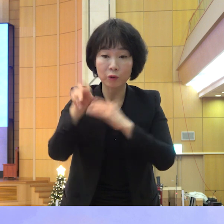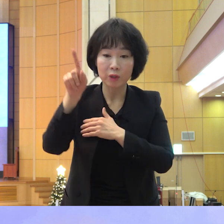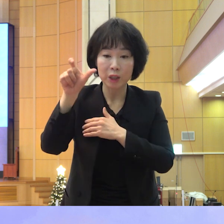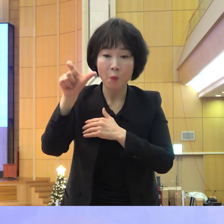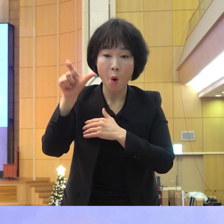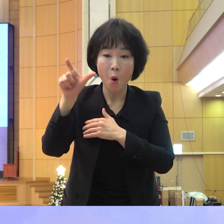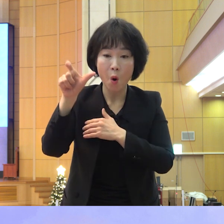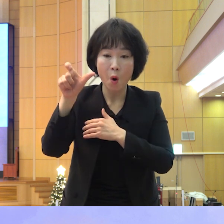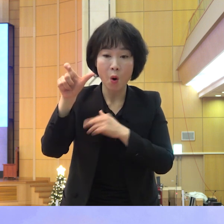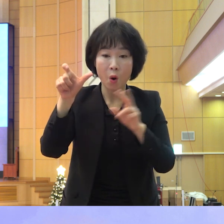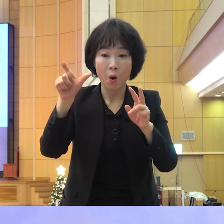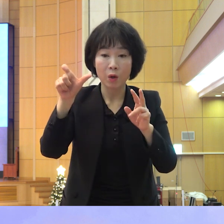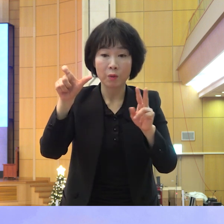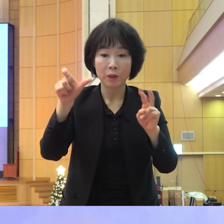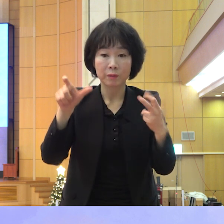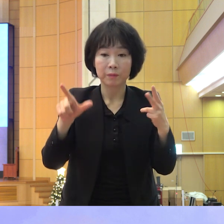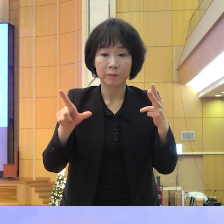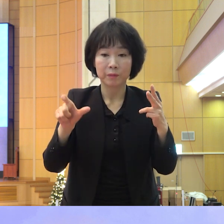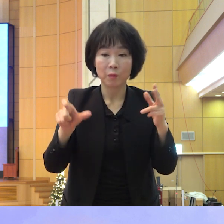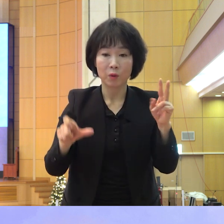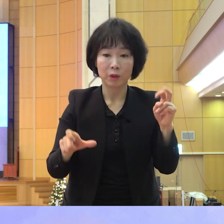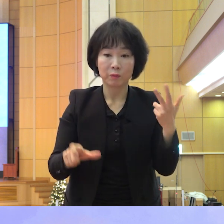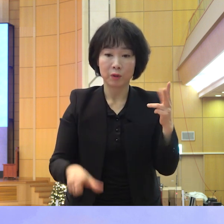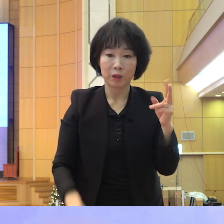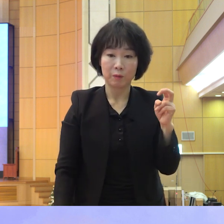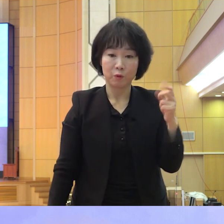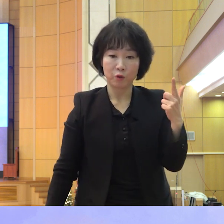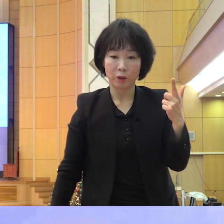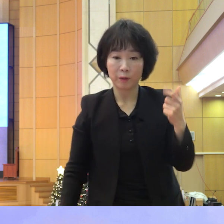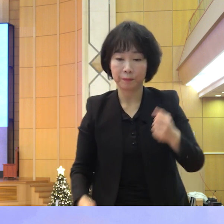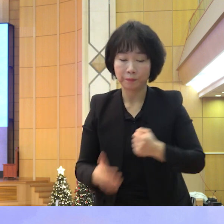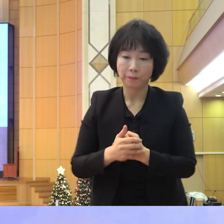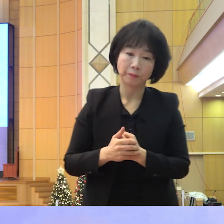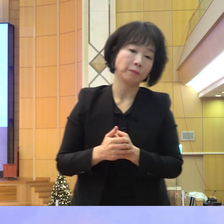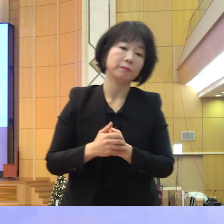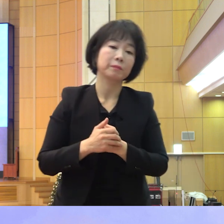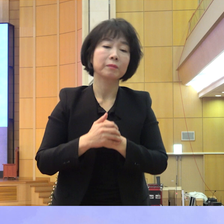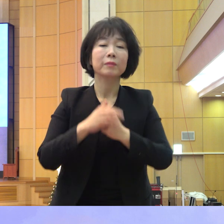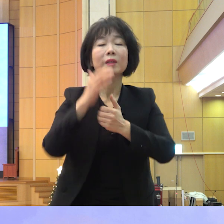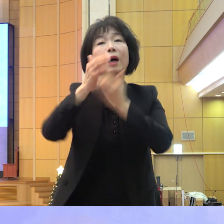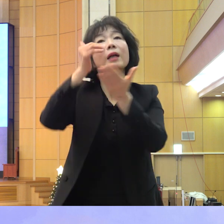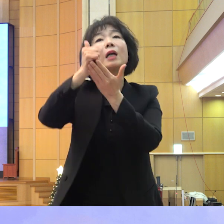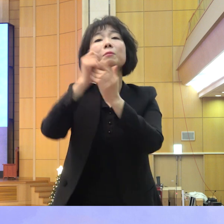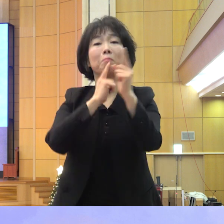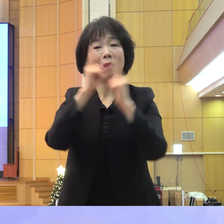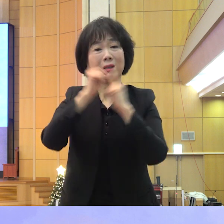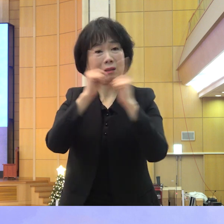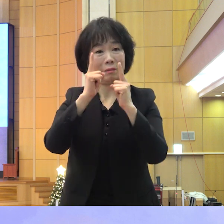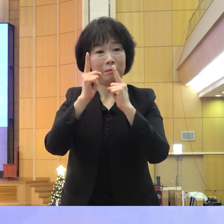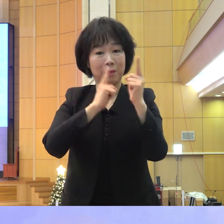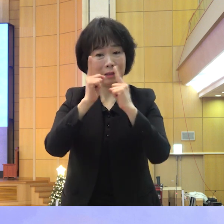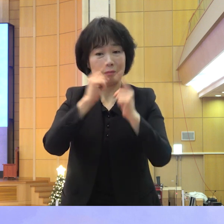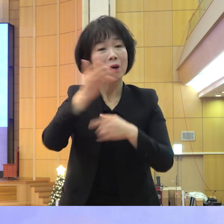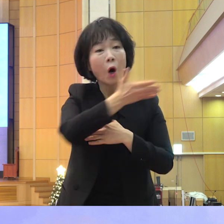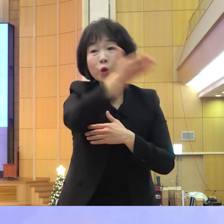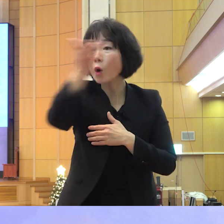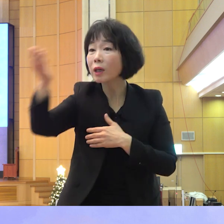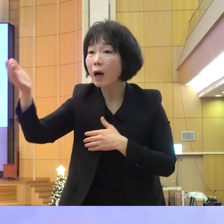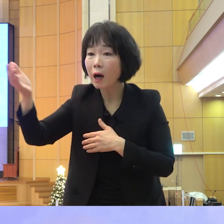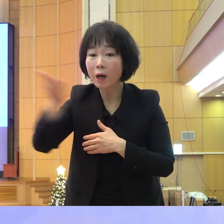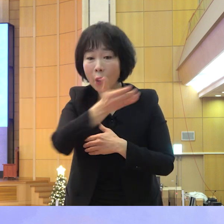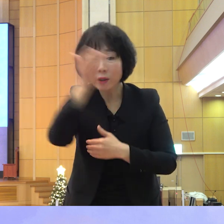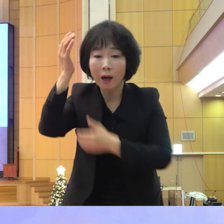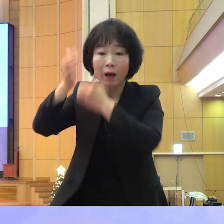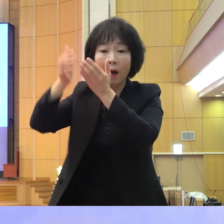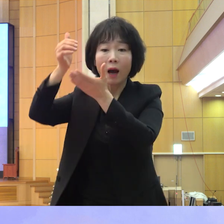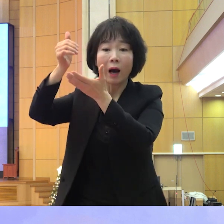105페이지입니다. 출애굽기 15장 26절 보니까, 가라사대 너희가 너희 하나님